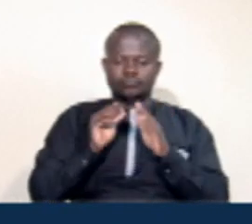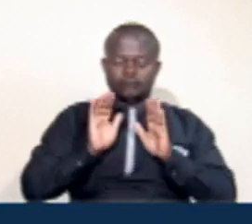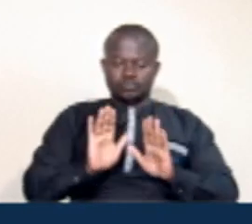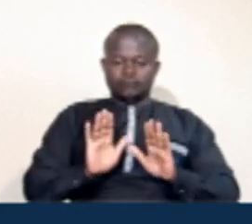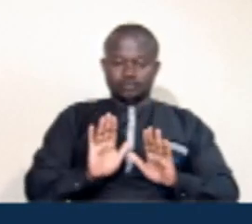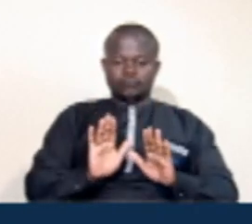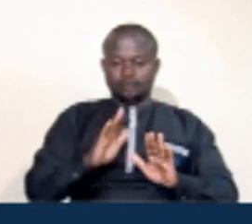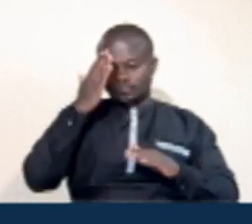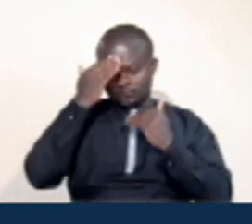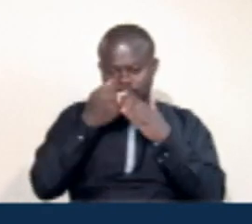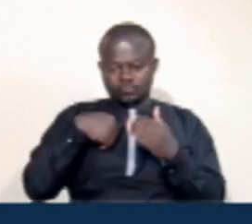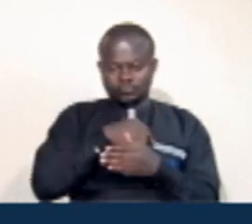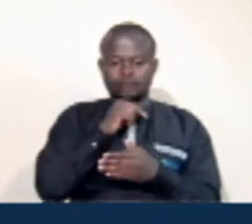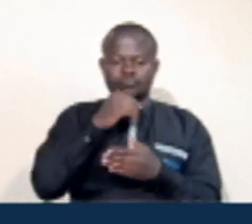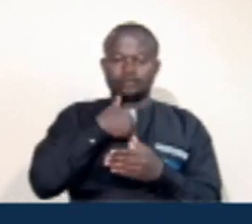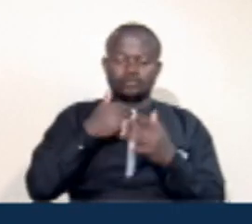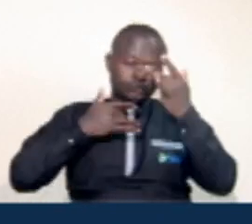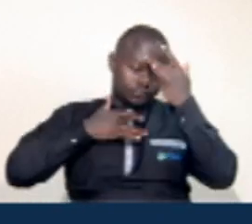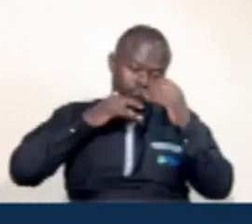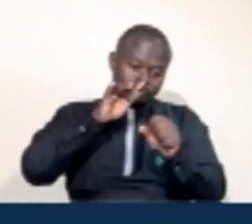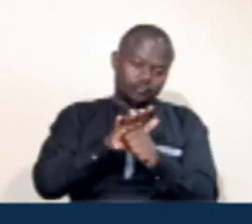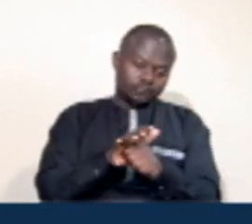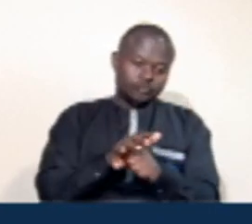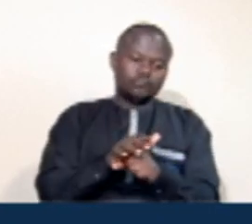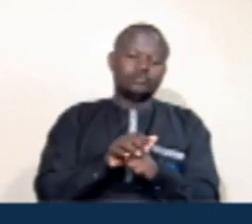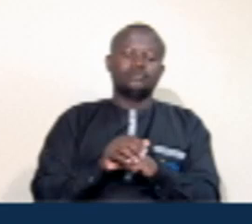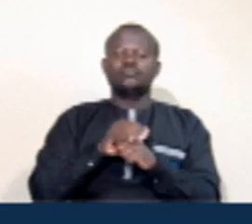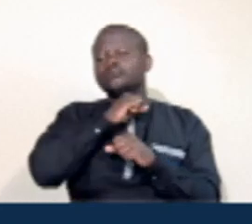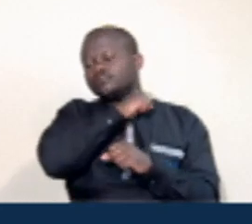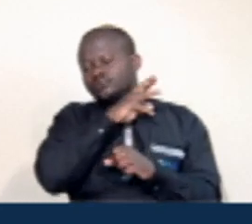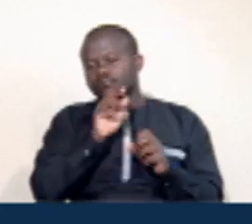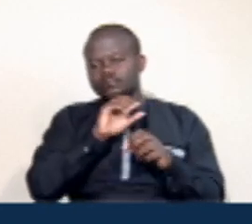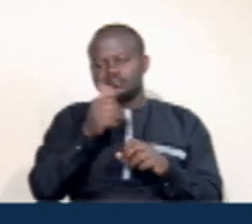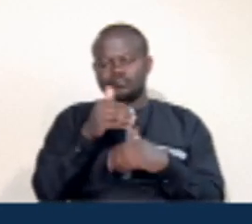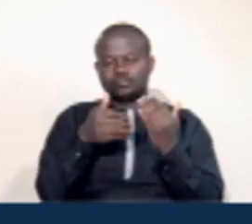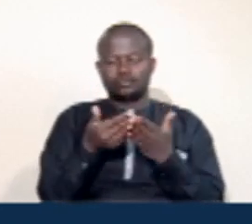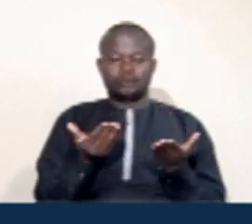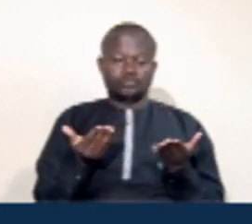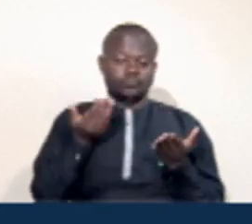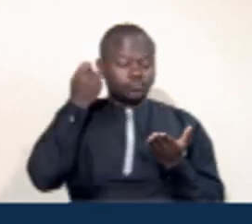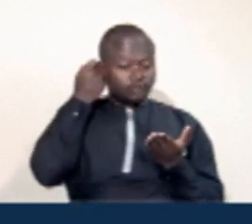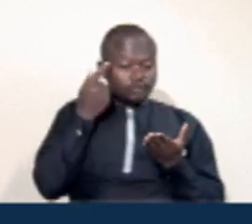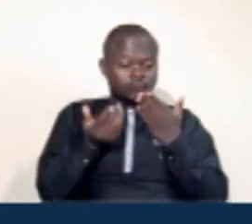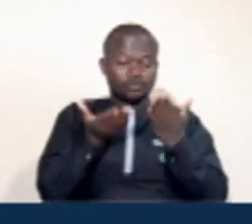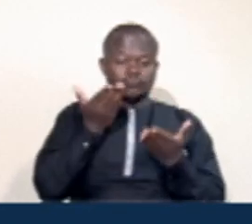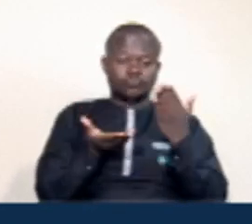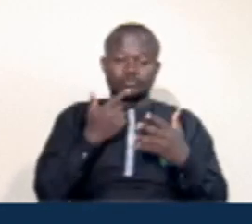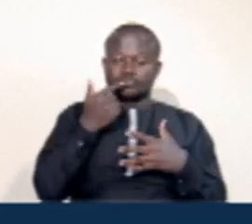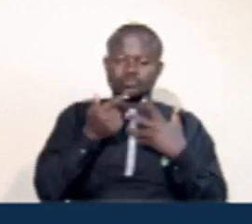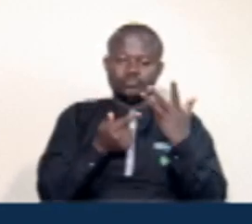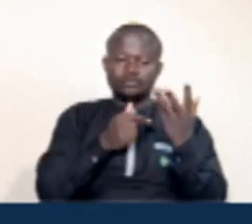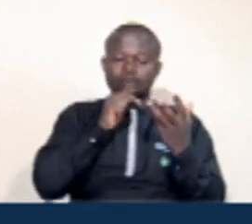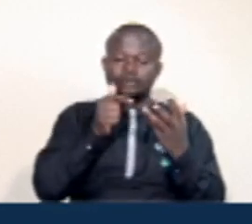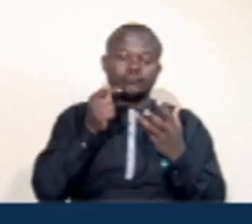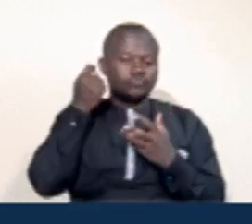ngo tutagira ubwandu bwinshi twandure n'abatugana wenda ngira ngo hari ikintu kimwe